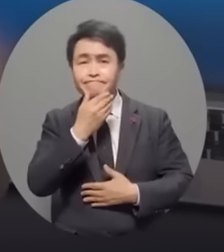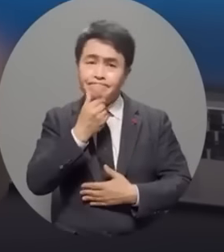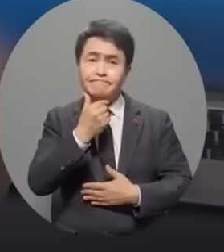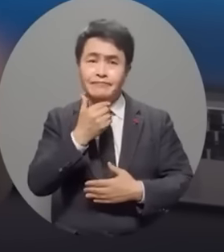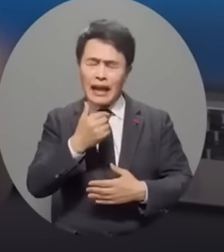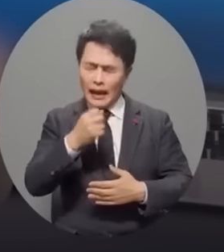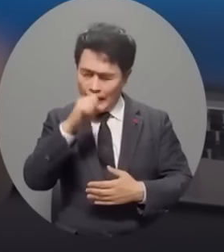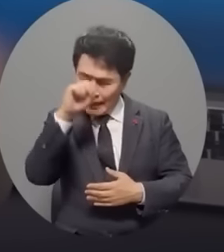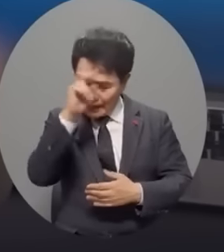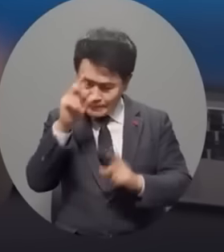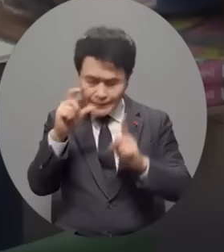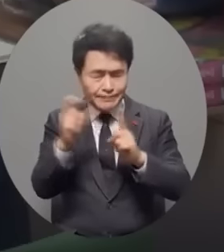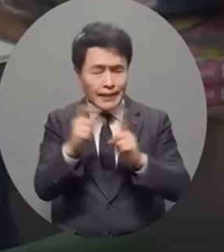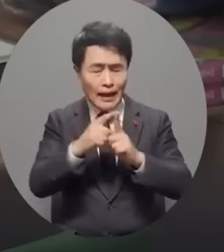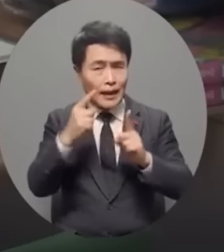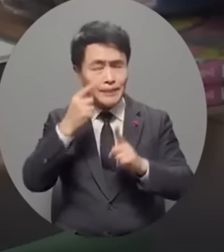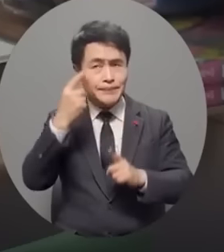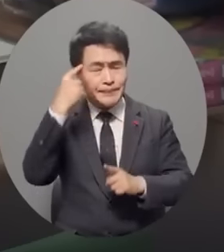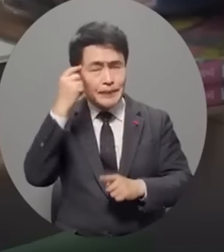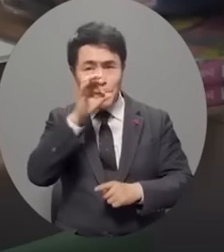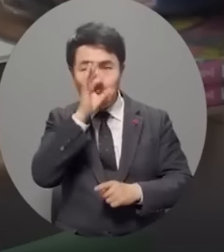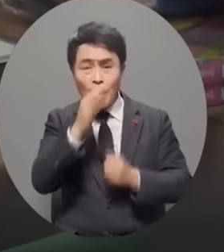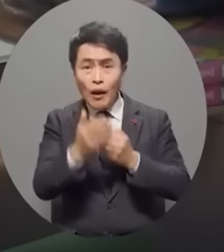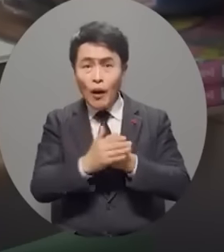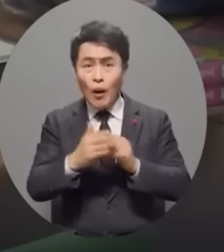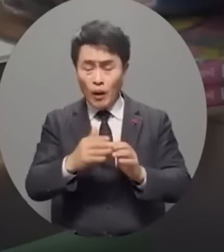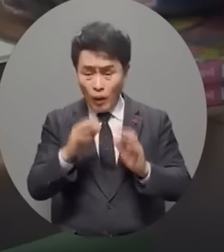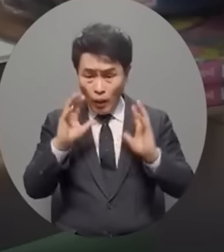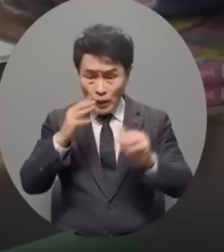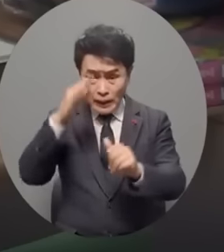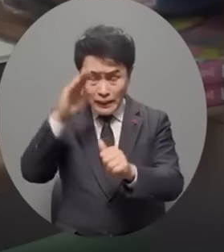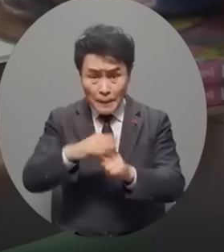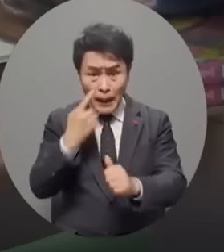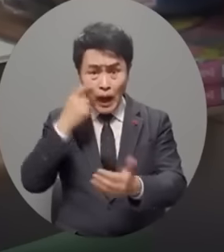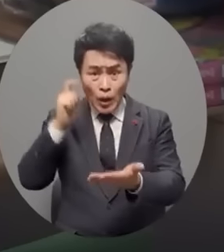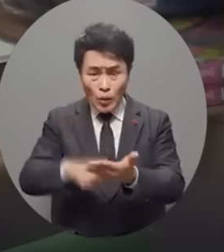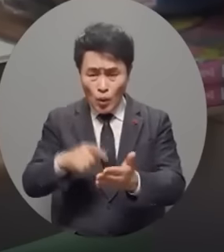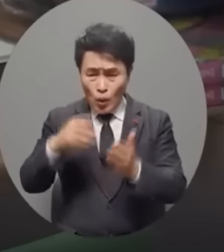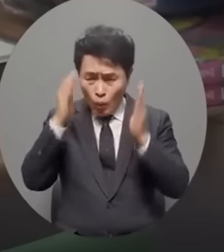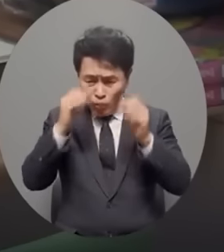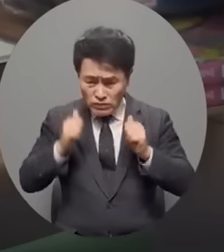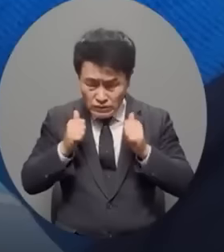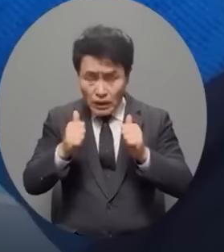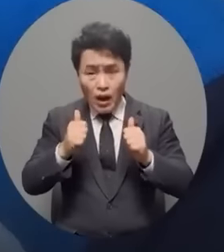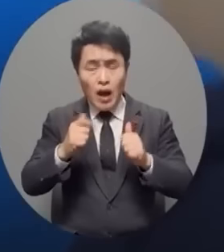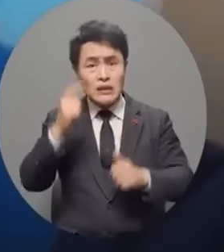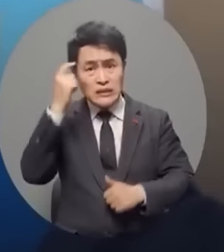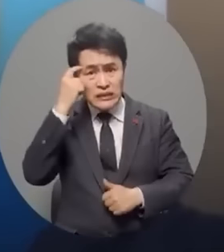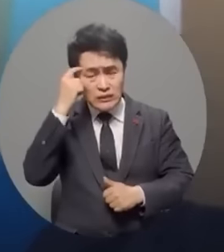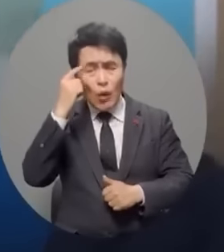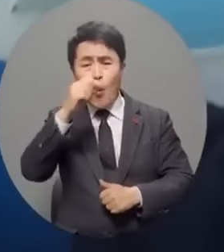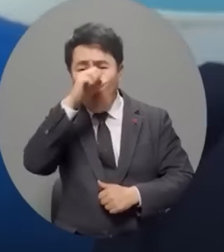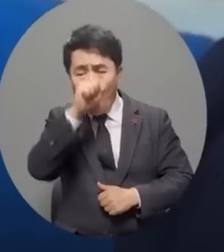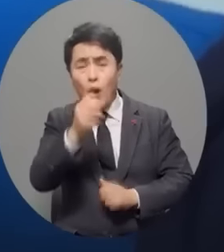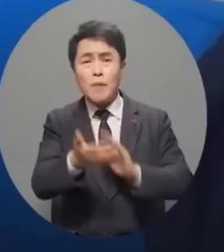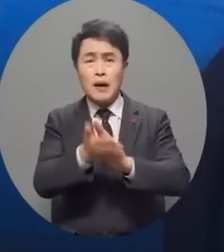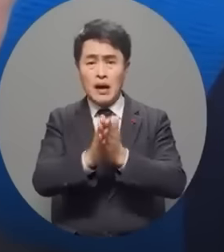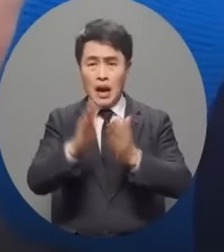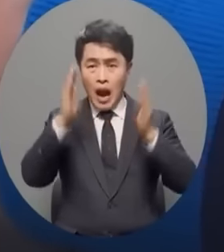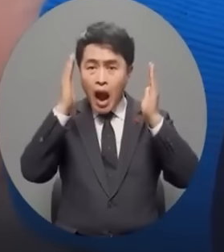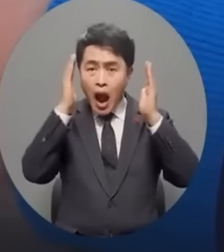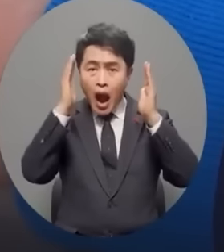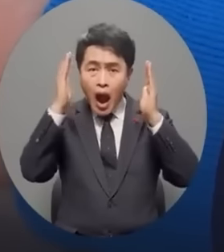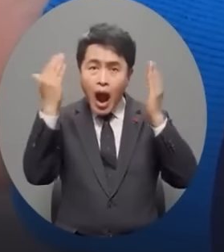단어가 갑자기 떠오르지 않는. 어릴 때 발견해 교육을 꾸준히 받으면 인지 능력이 좋아질 수도 있지만 우리나라는